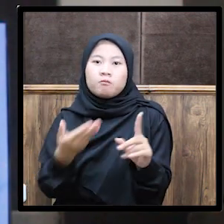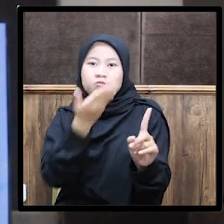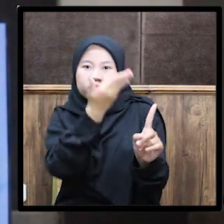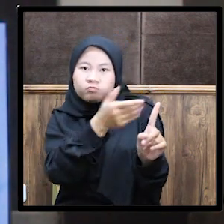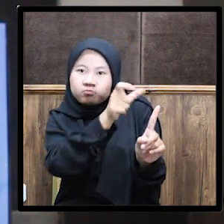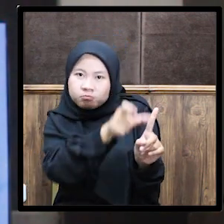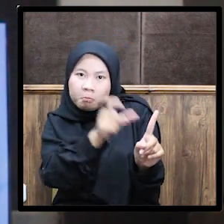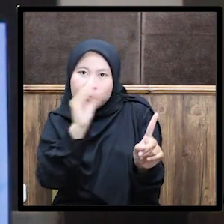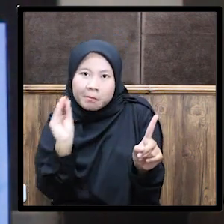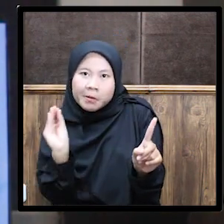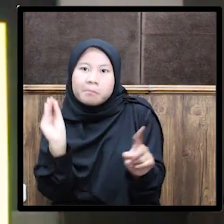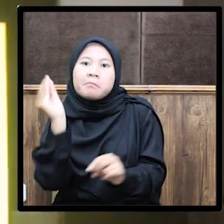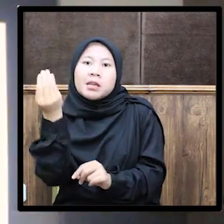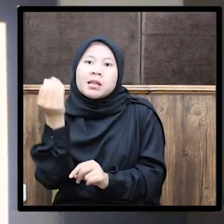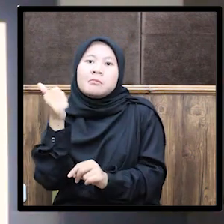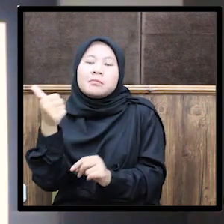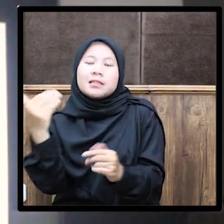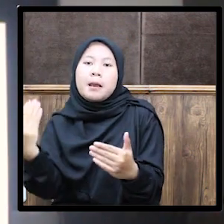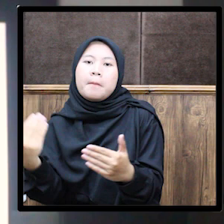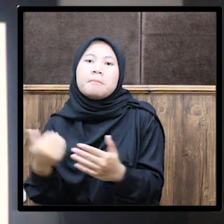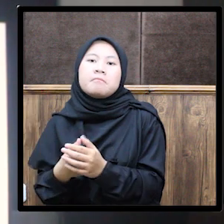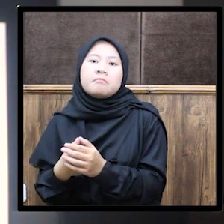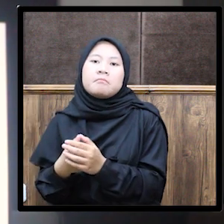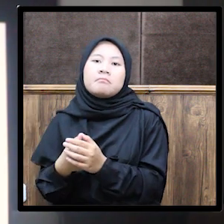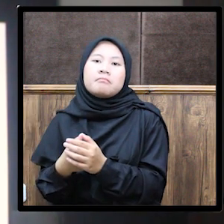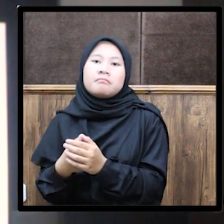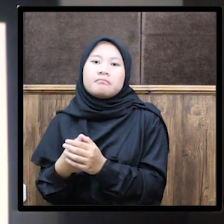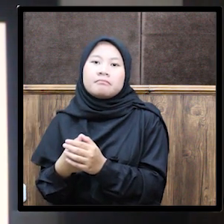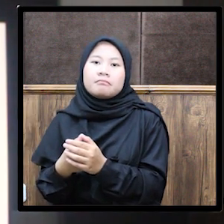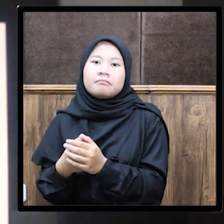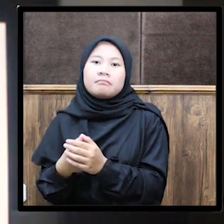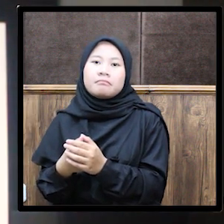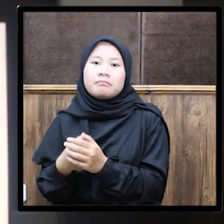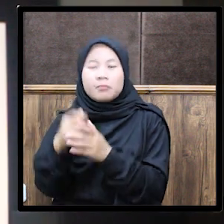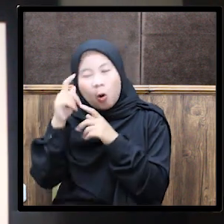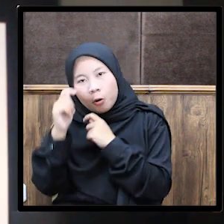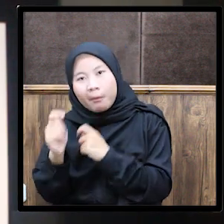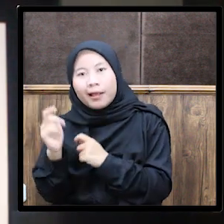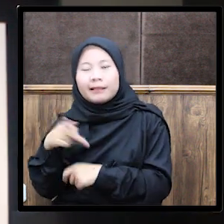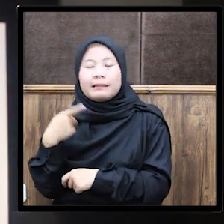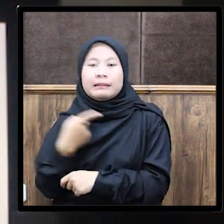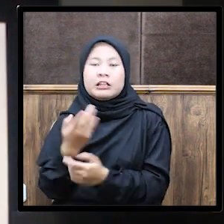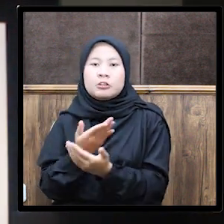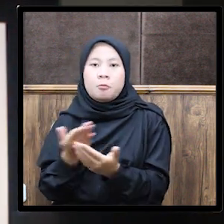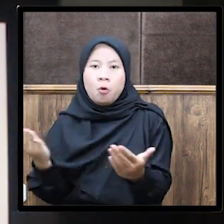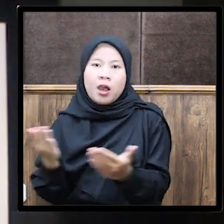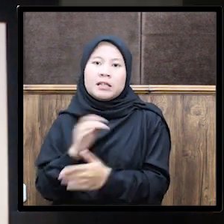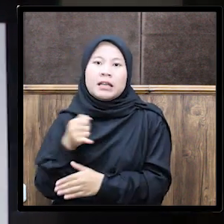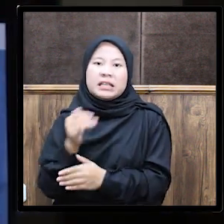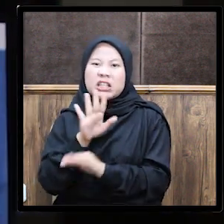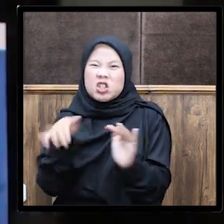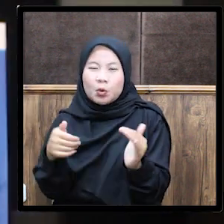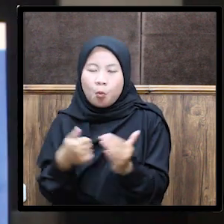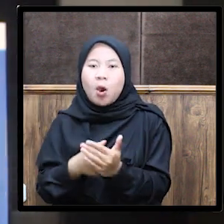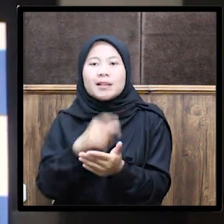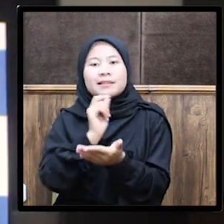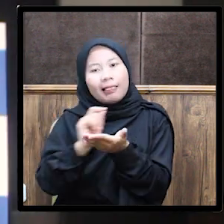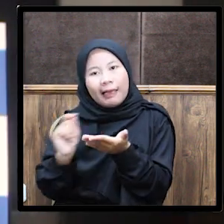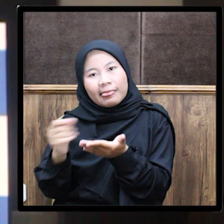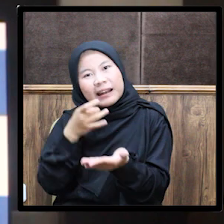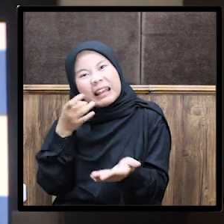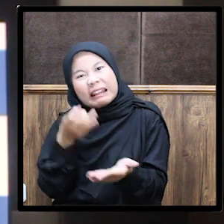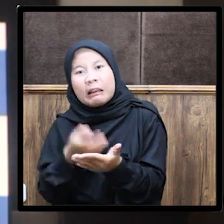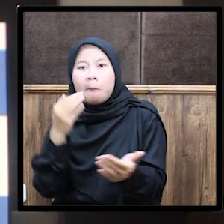apa keperbiakan pada kita. Itu yang bisa saya sampaikan, dan sekali lagi semua catatan, semua kritik dari teman-teman masukan